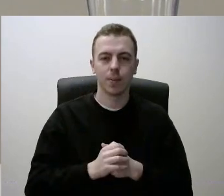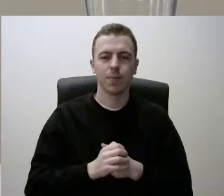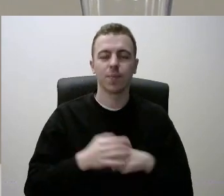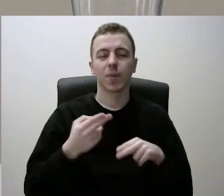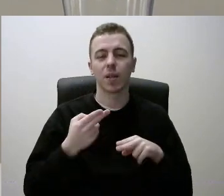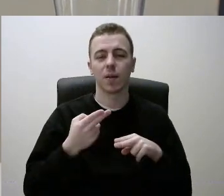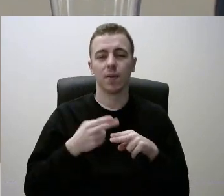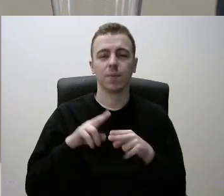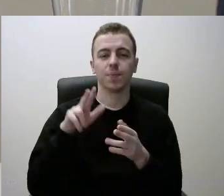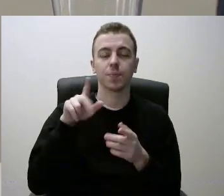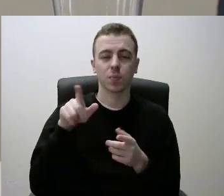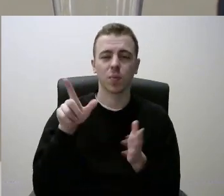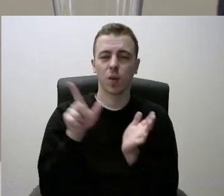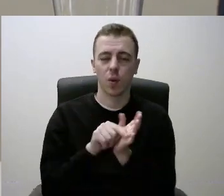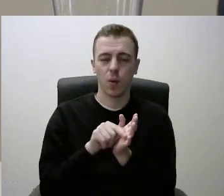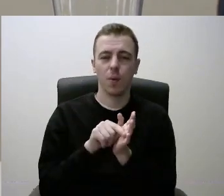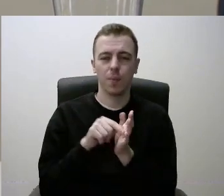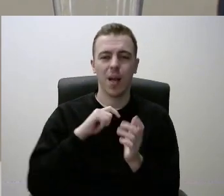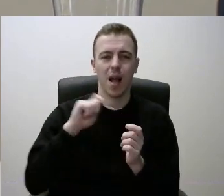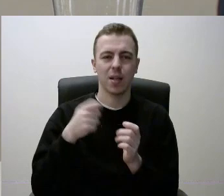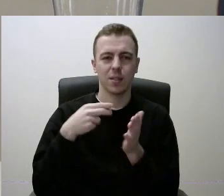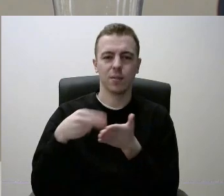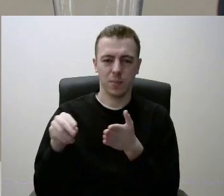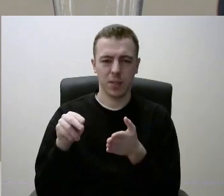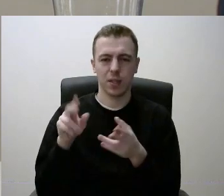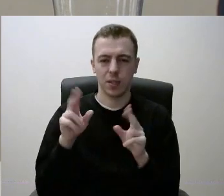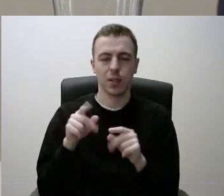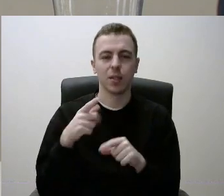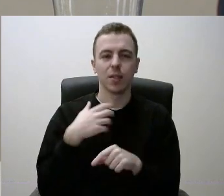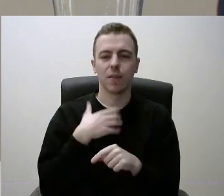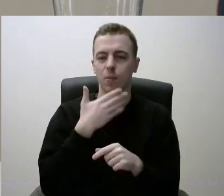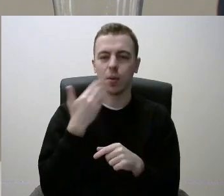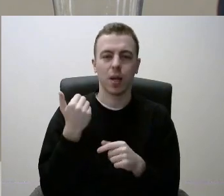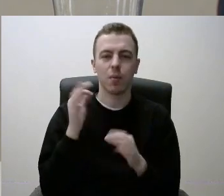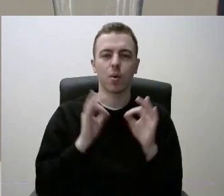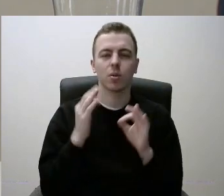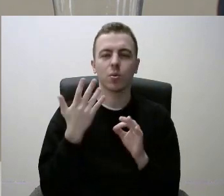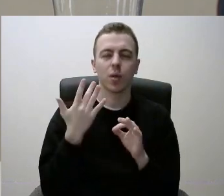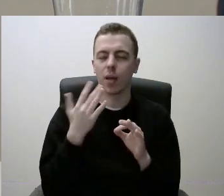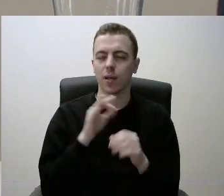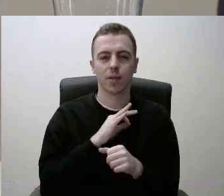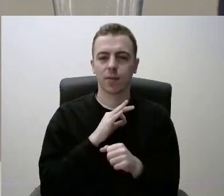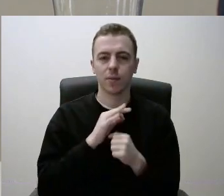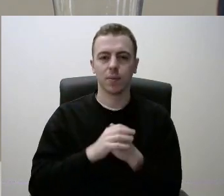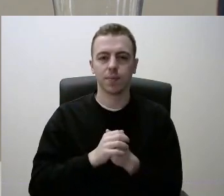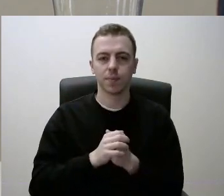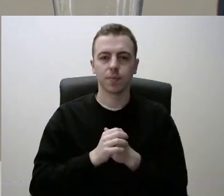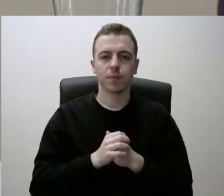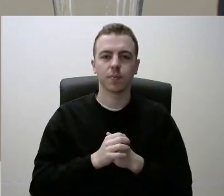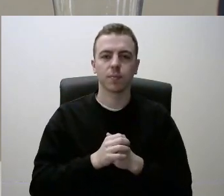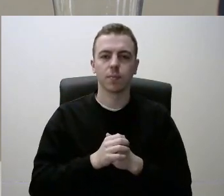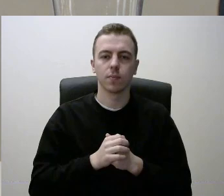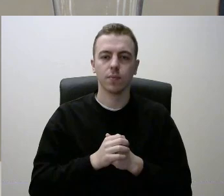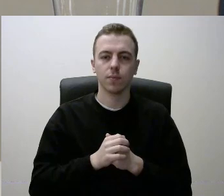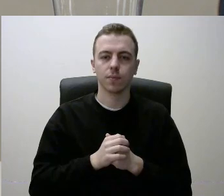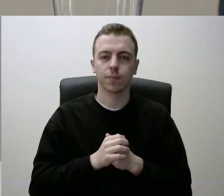būti tapti akcininku, kaip kai kurie kolegos minėjo, tai tikrai nėra svarbu, kokio dydžio akcinį paketą tu gausi, bet tai, kad tu